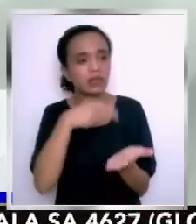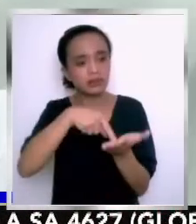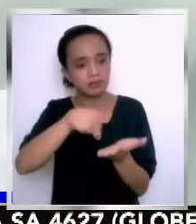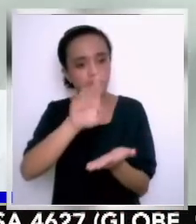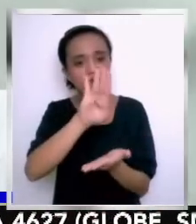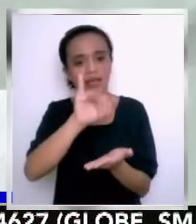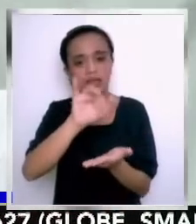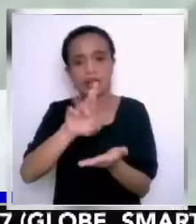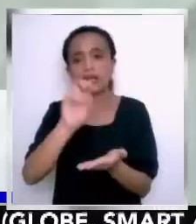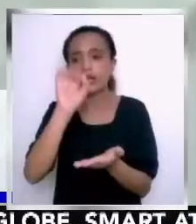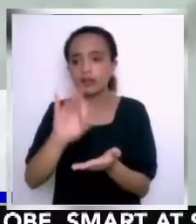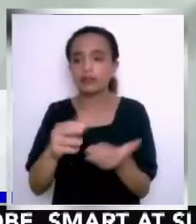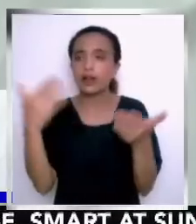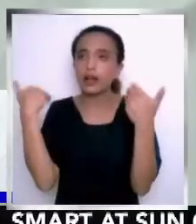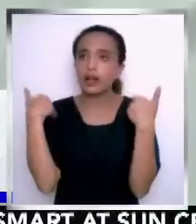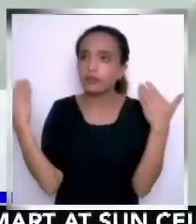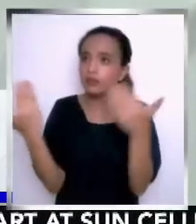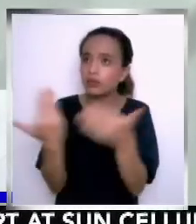yan,